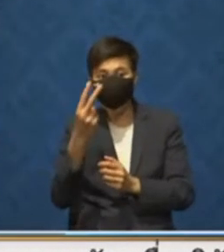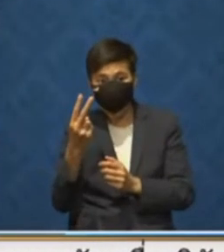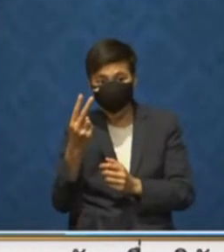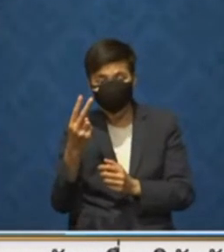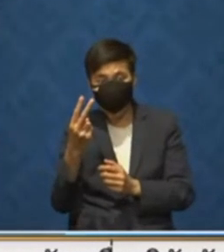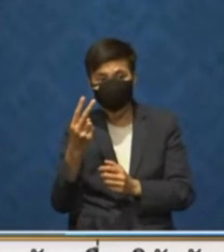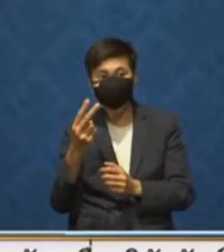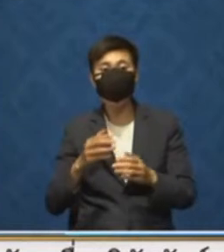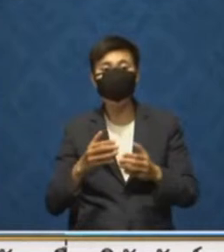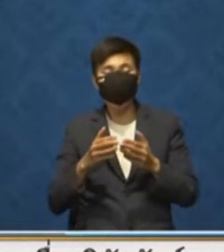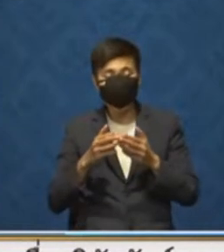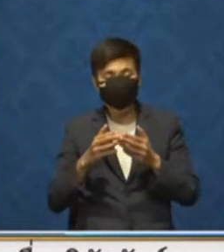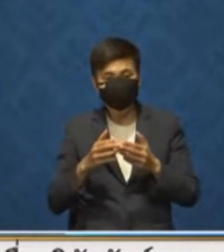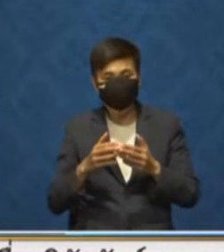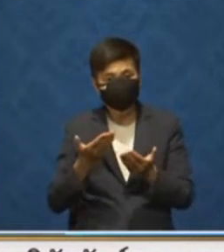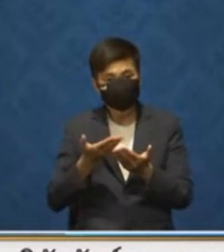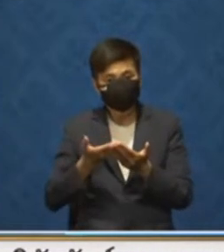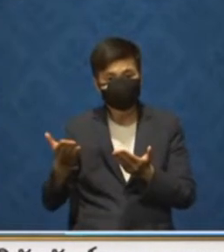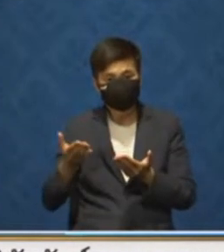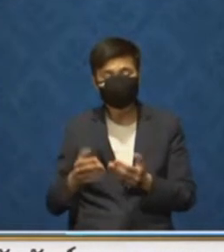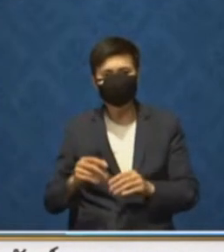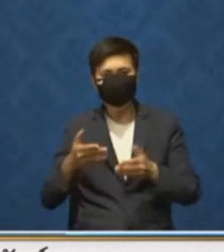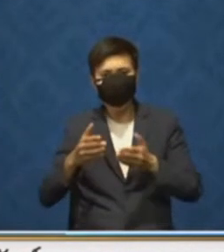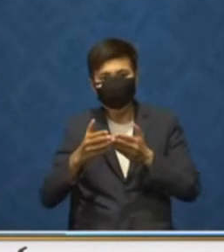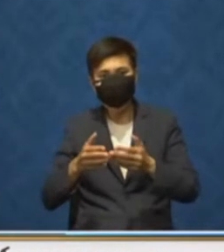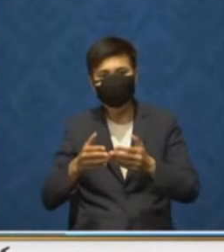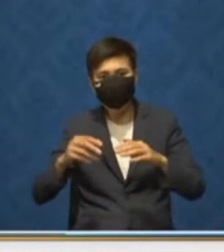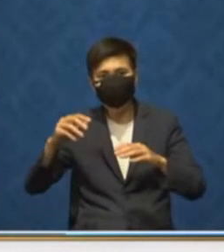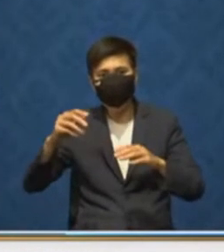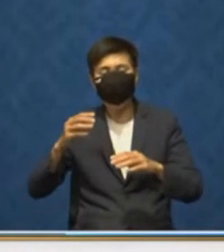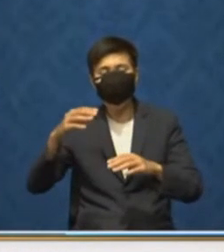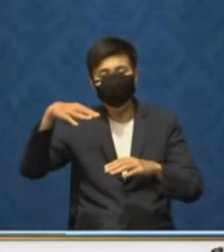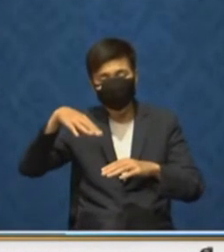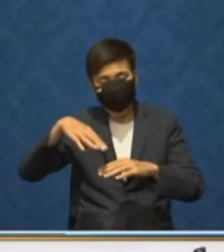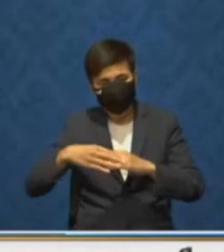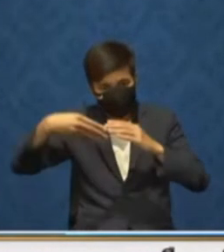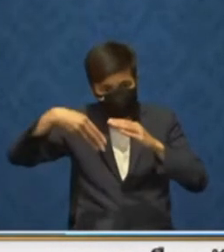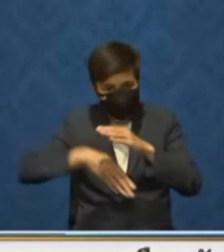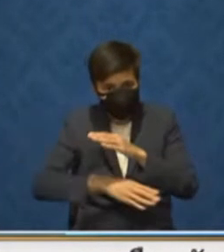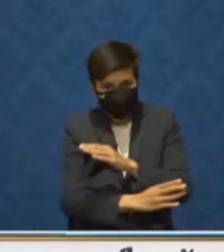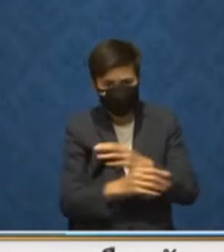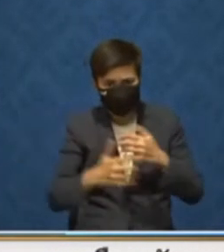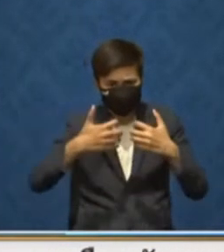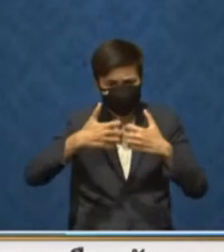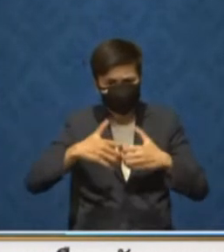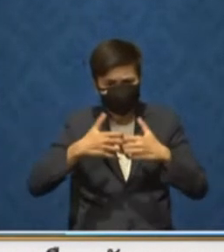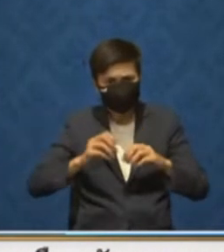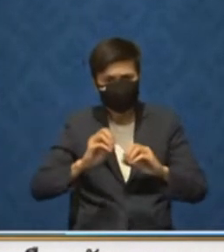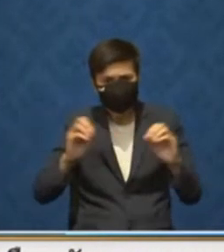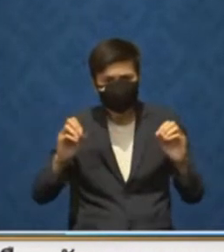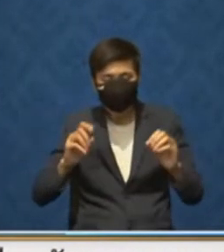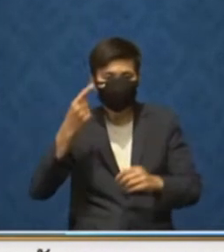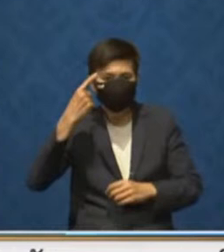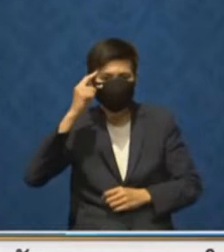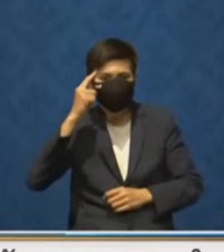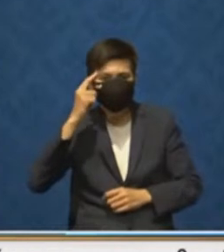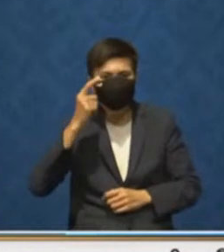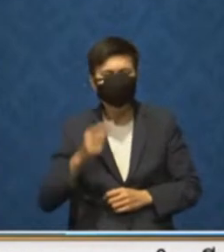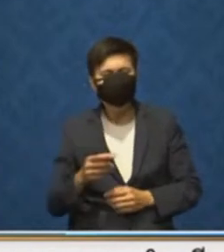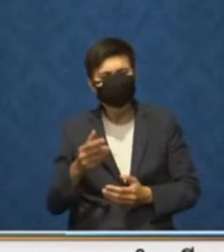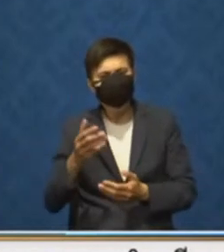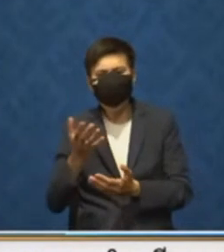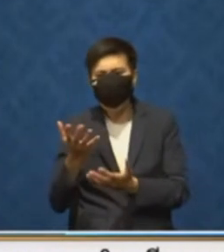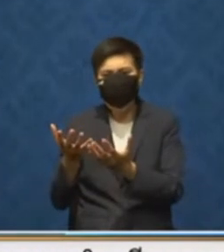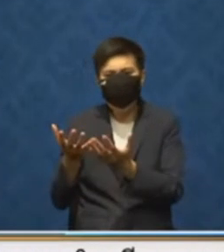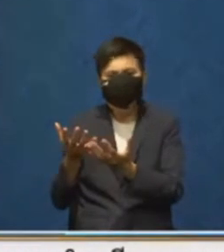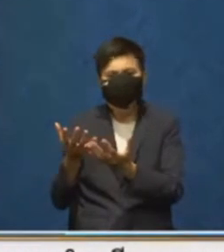ที่ซื้อเครื่องยนต์ไอ้ซื้อน้ำไม่มีเครื่องยนต์นะครับยังไม่รู้ว่าเรือจันทร์รามจะได้เมื่อไหร่ครับแต่ไปได้